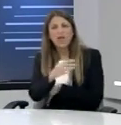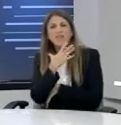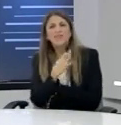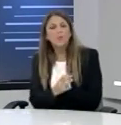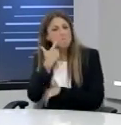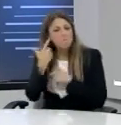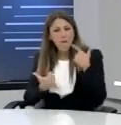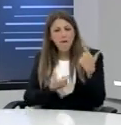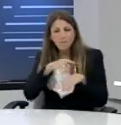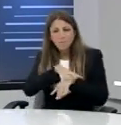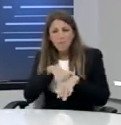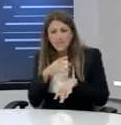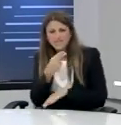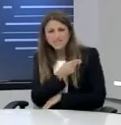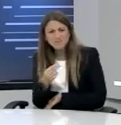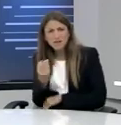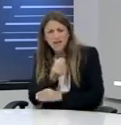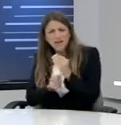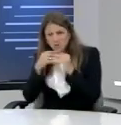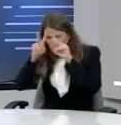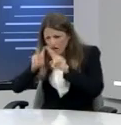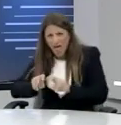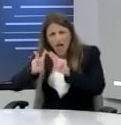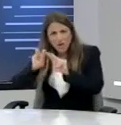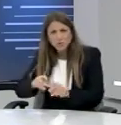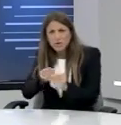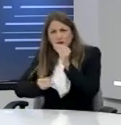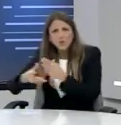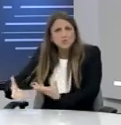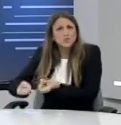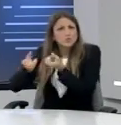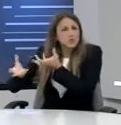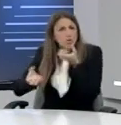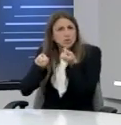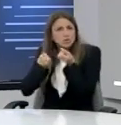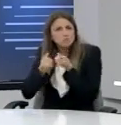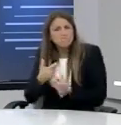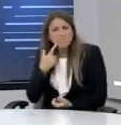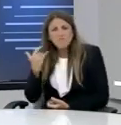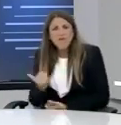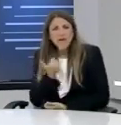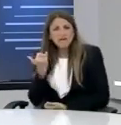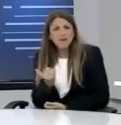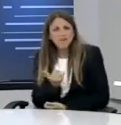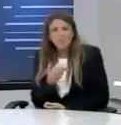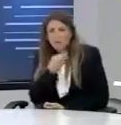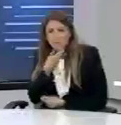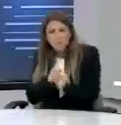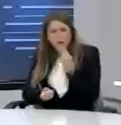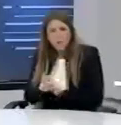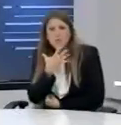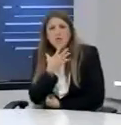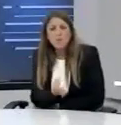περισσότερες περιπολίες δεν σημαίνουν περισσότερες διασώσεις, αλλά σημαίνουν περισσότερα τραγικά συμβάντα στο Αιγαίο? Αυτή